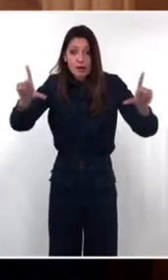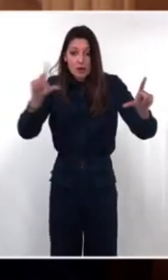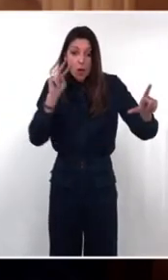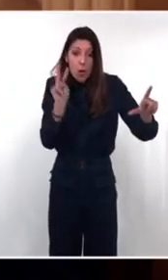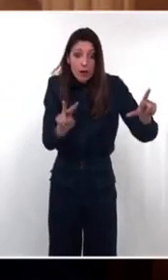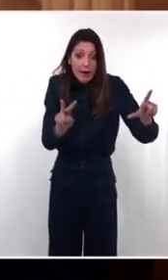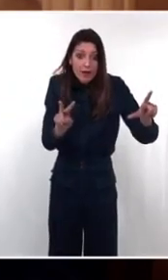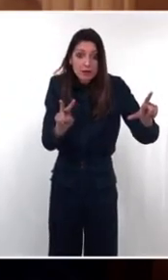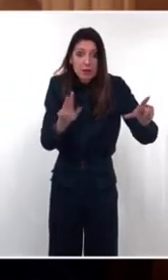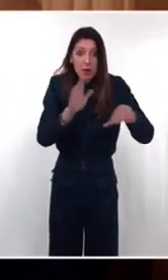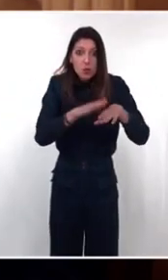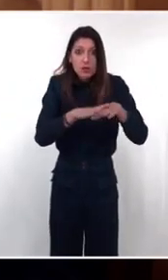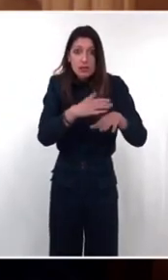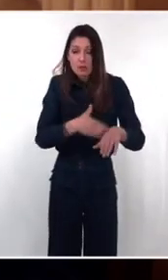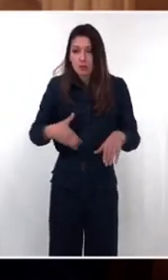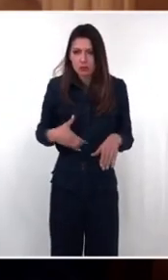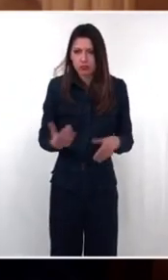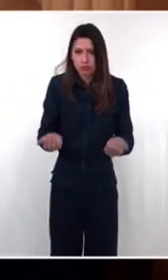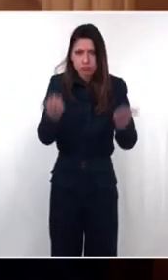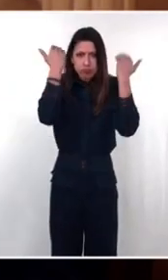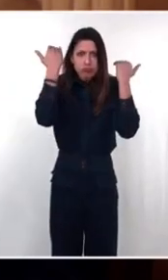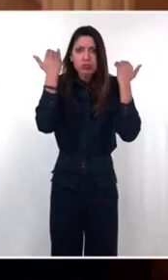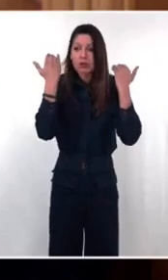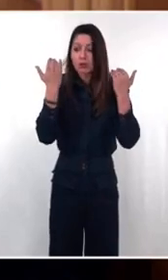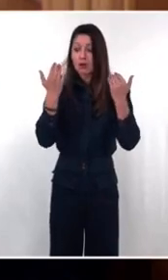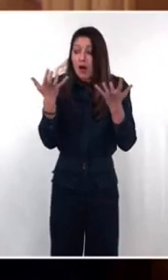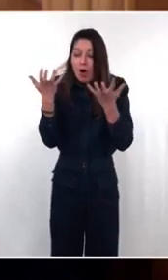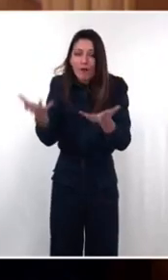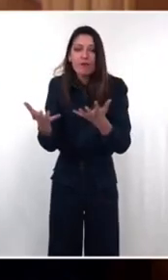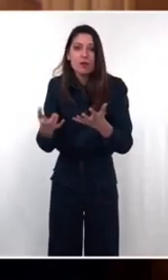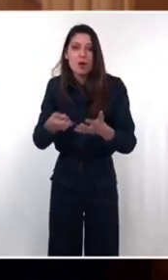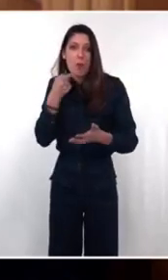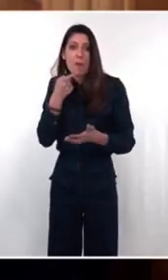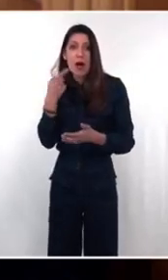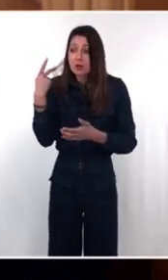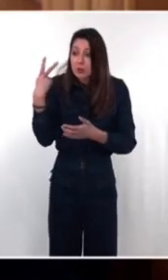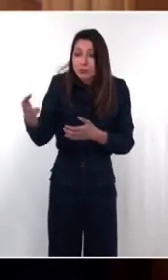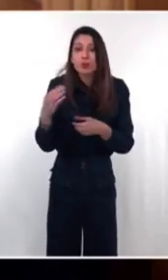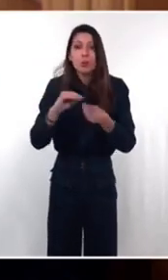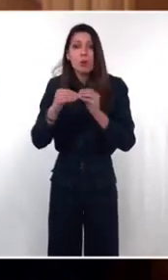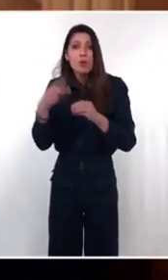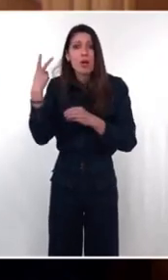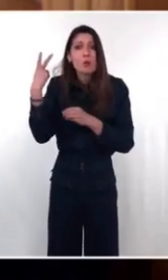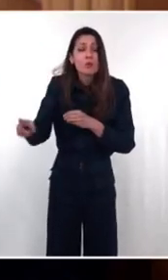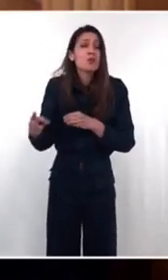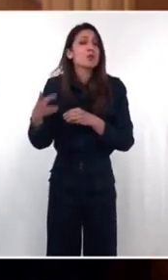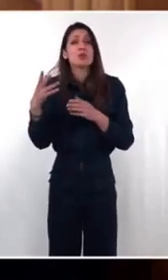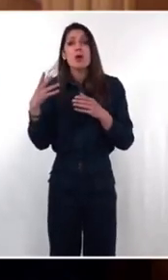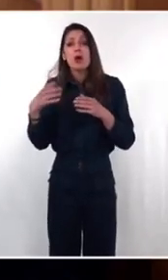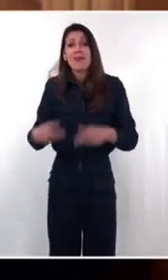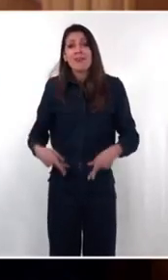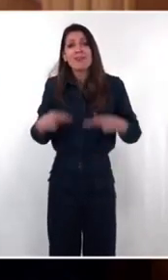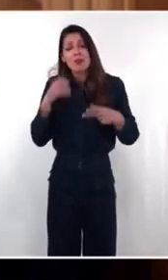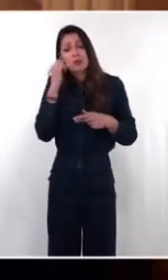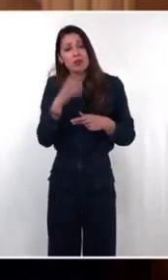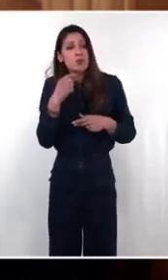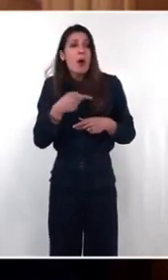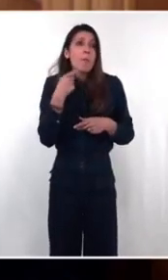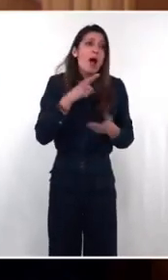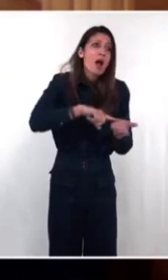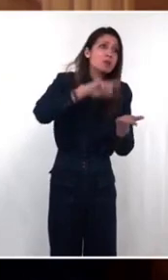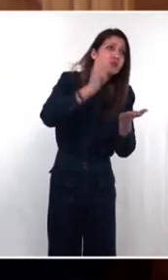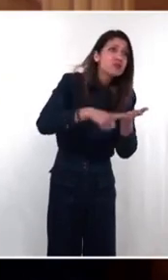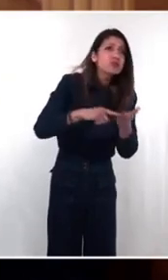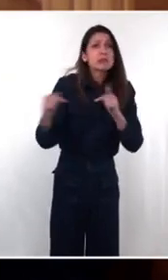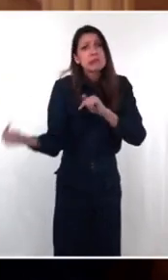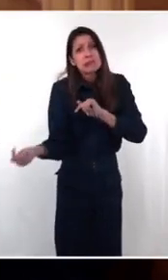rien. Et ils ont envie d'une chose, c'est qu'on parle de leurs problèmes, de leur quotidien. Pas d'arbitrage budgétaire sur une délibération dont même le comité scientifique